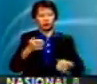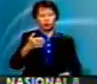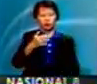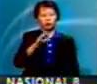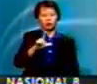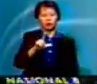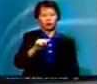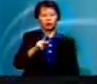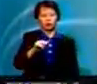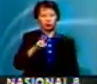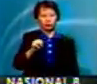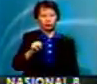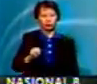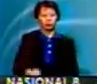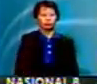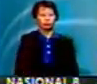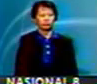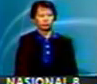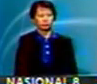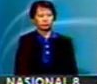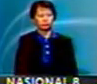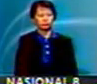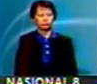Malaysia LKIM Geting.